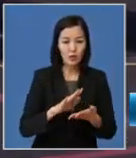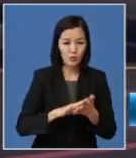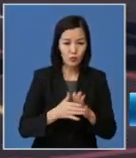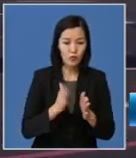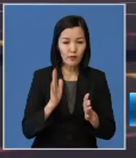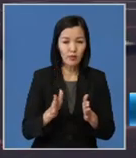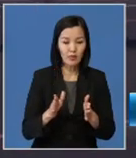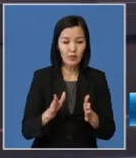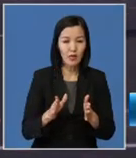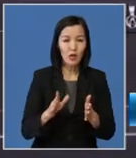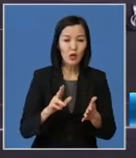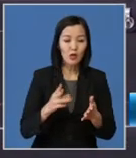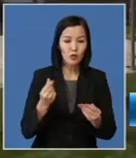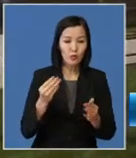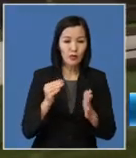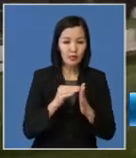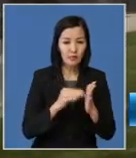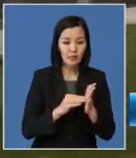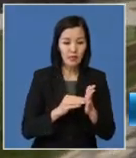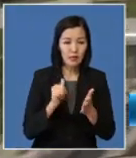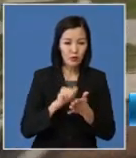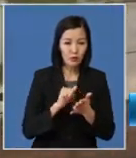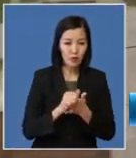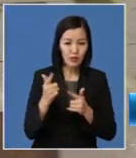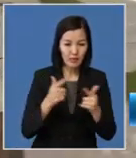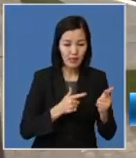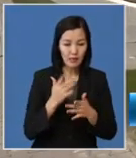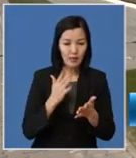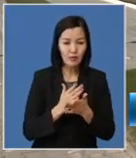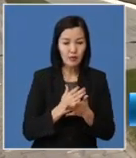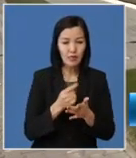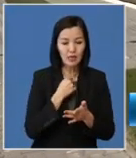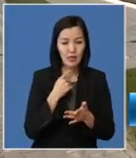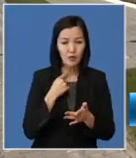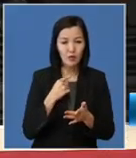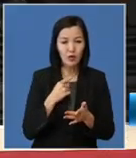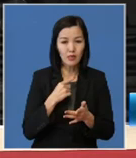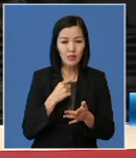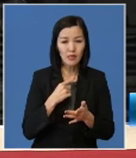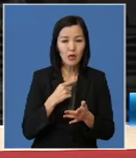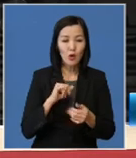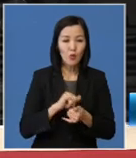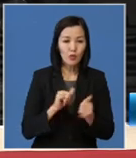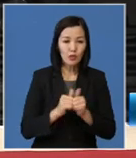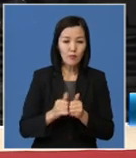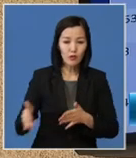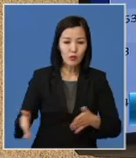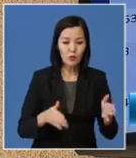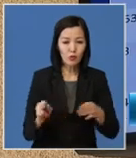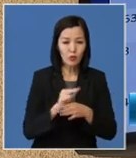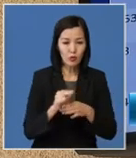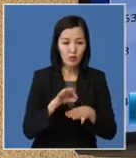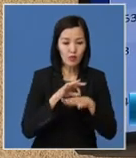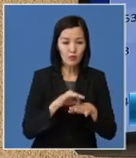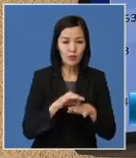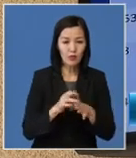қазір жобалық сметалық құжаты дайындалып жатыр. Сонымен қатар биыл Талдықорған Өскемен тас жолының құрылысы басталды. Бұдан бөлек теміржол бағыттарын да